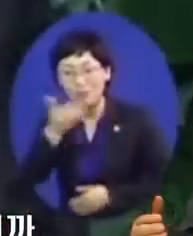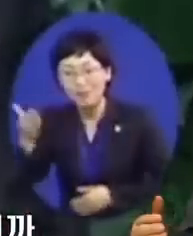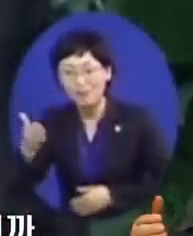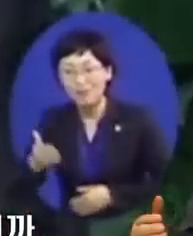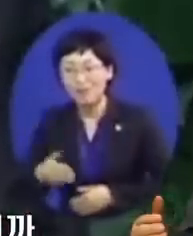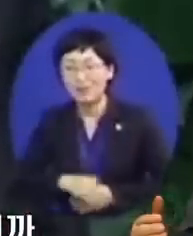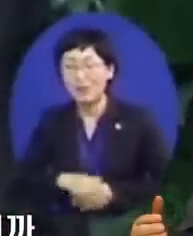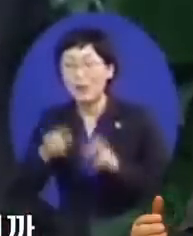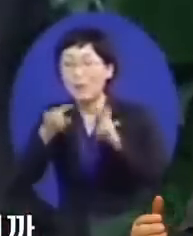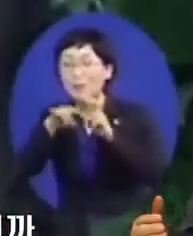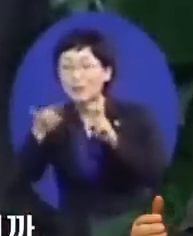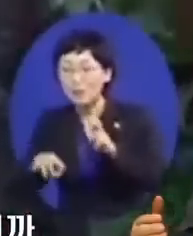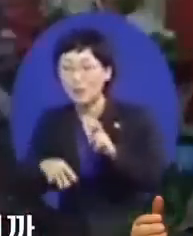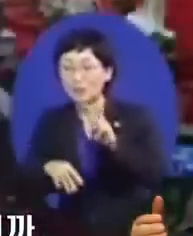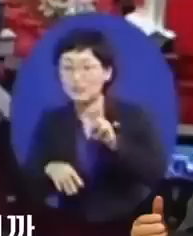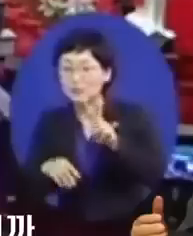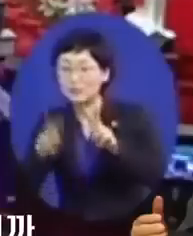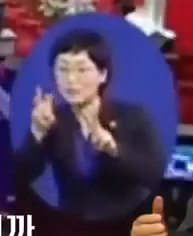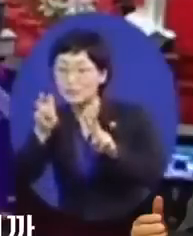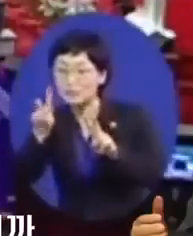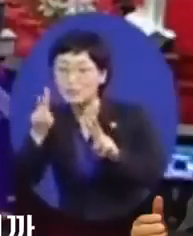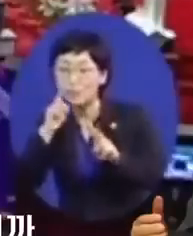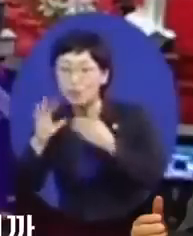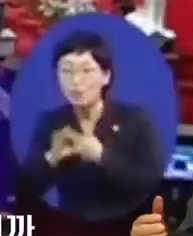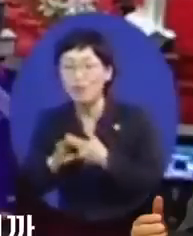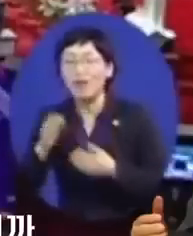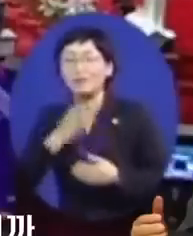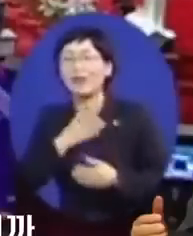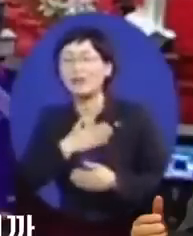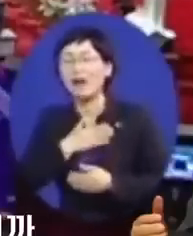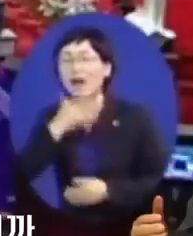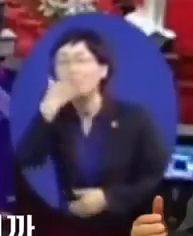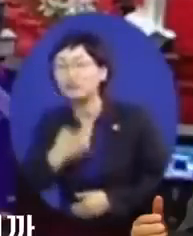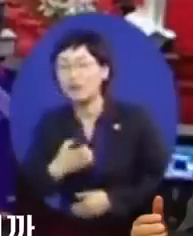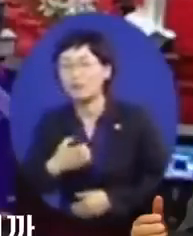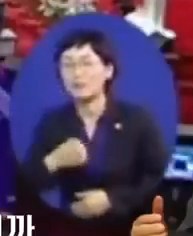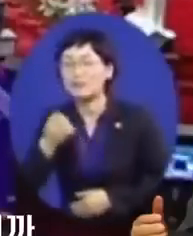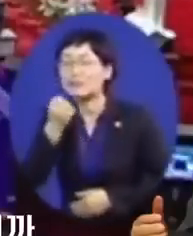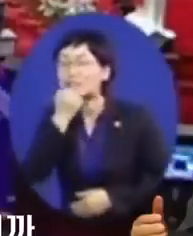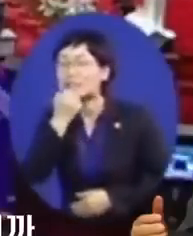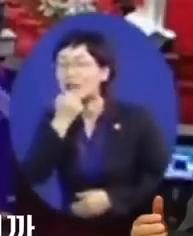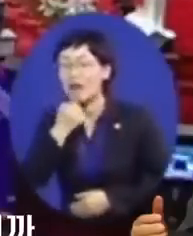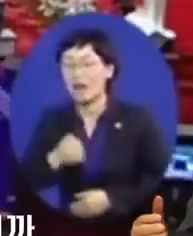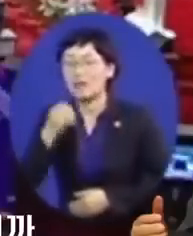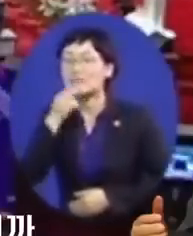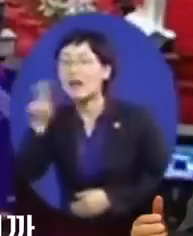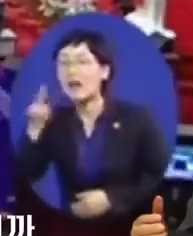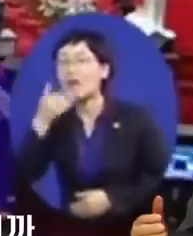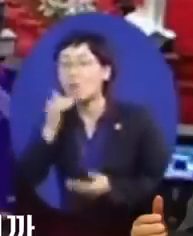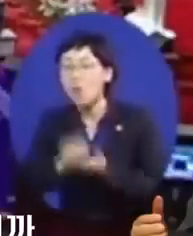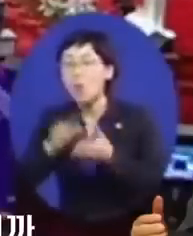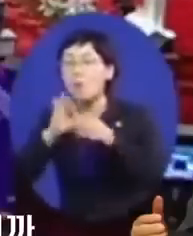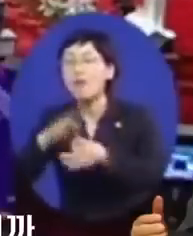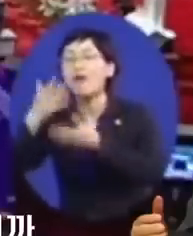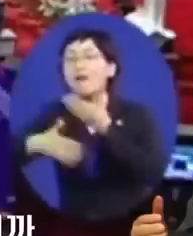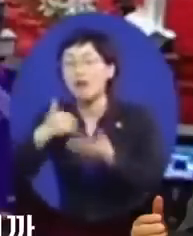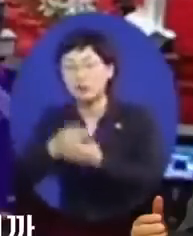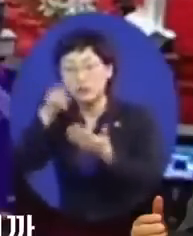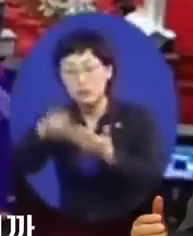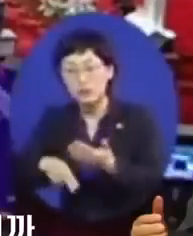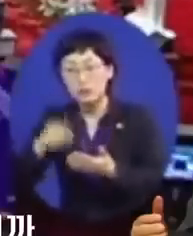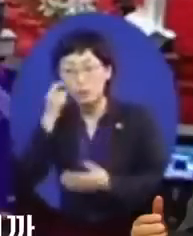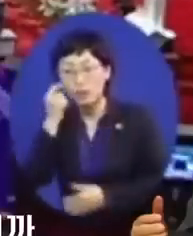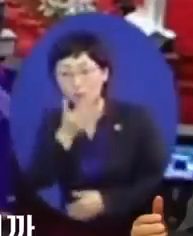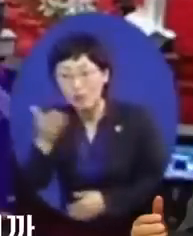마태복음 22장 32절에 나는 아브라함의 하나님이요 이삭의 하나님이요 야곱의 하나님이로라 하신 것을 읽어보지 못하였느냐.